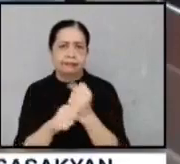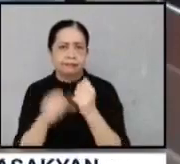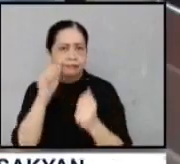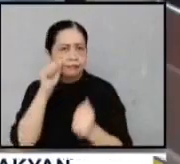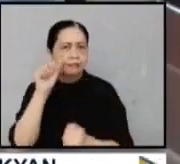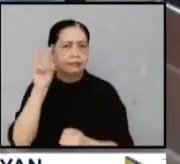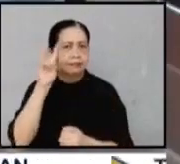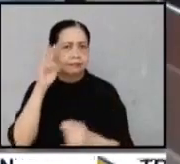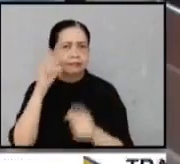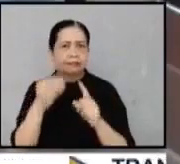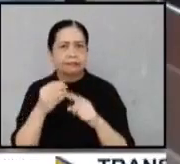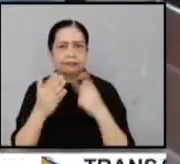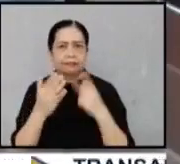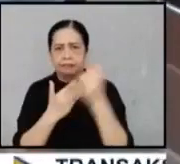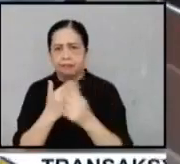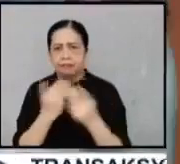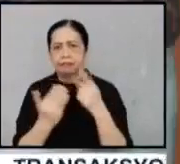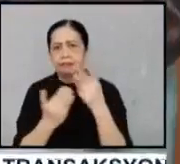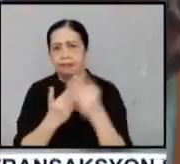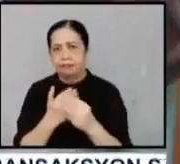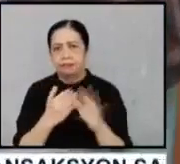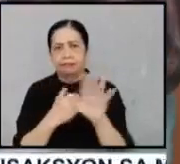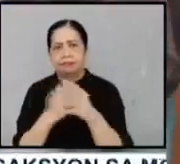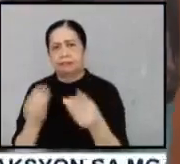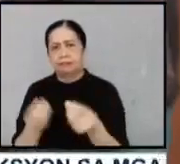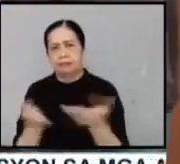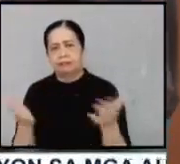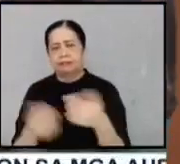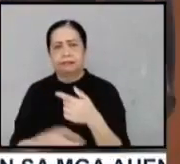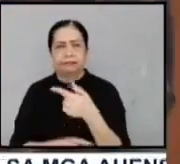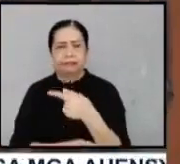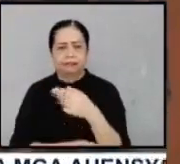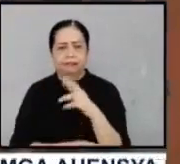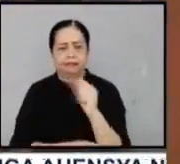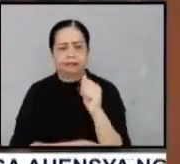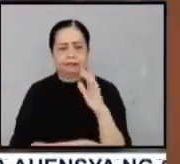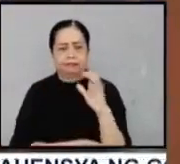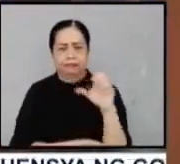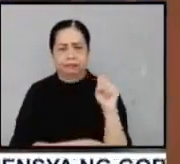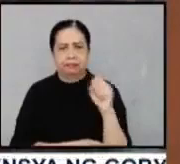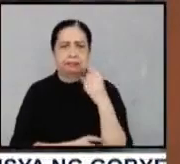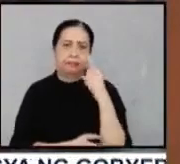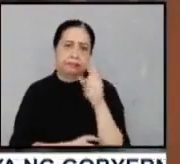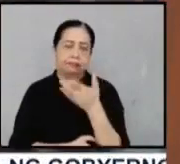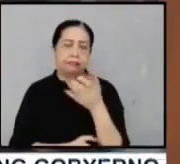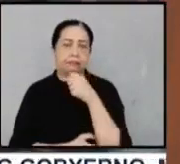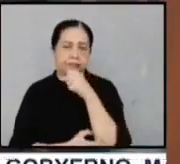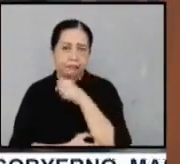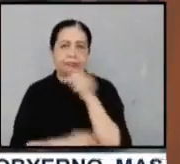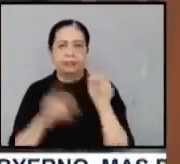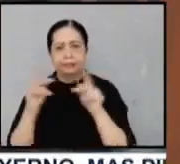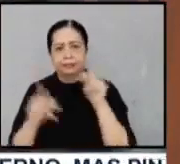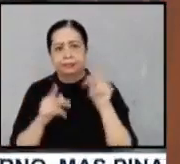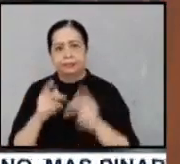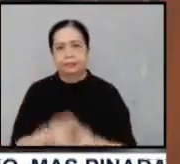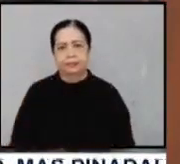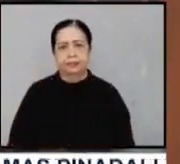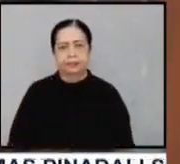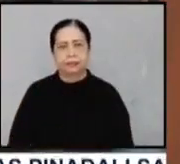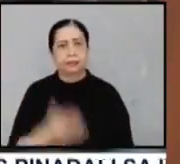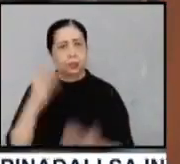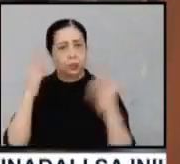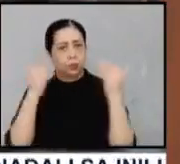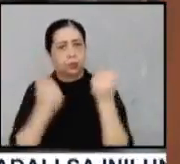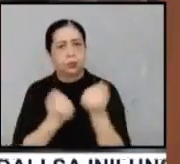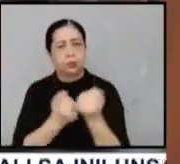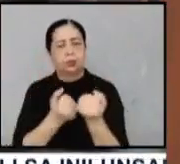the projects and programs na binibigay ng Graces, lalo na sa mga elderly po. Na may supportahan din na marami nating